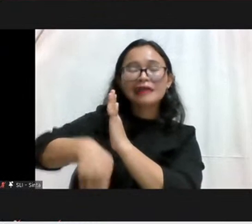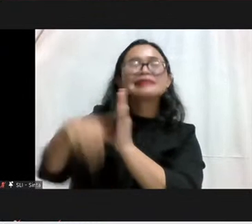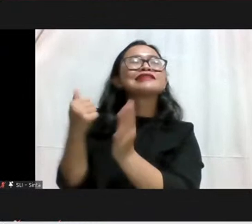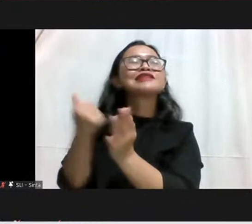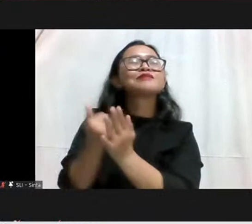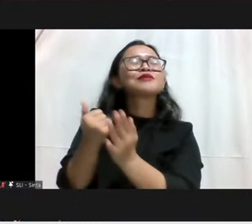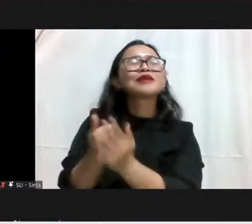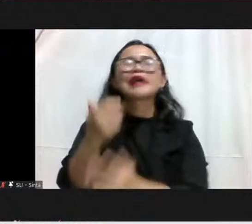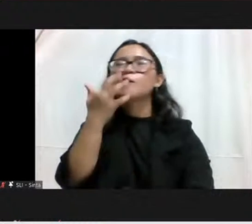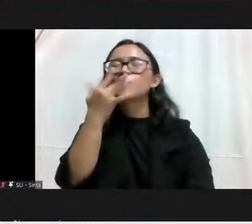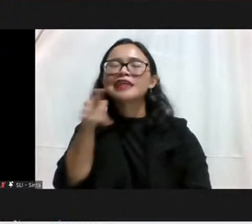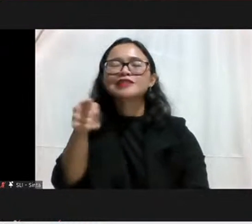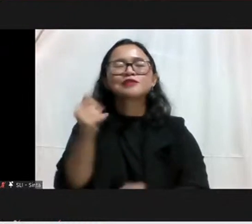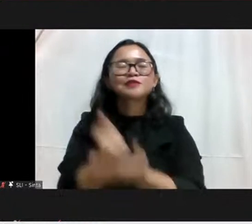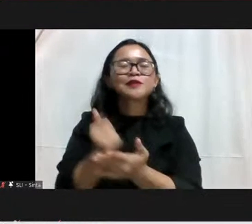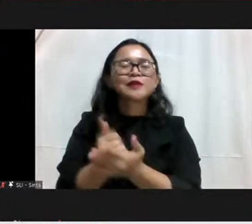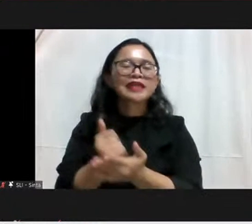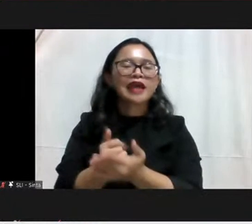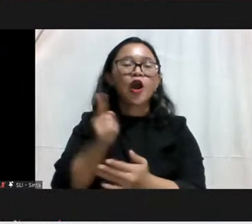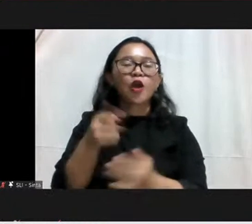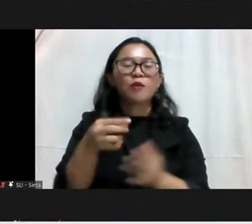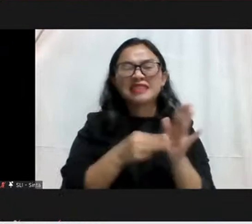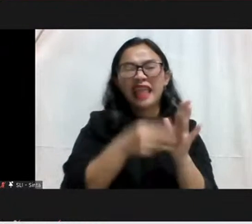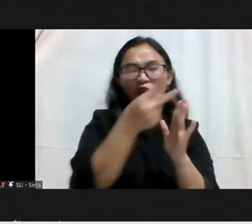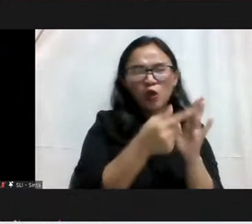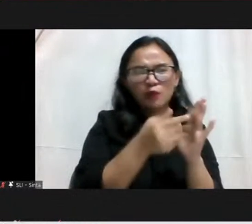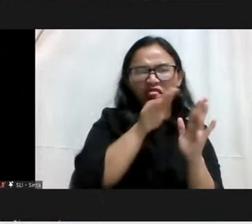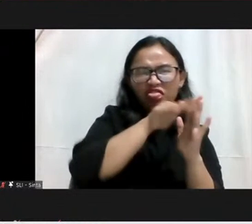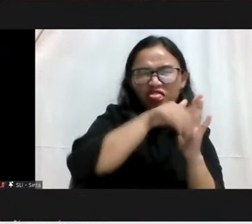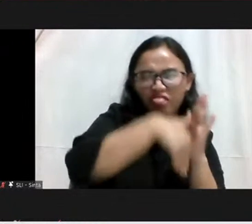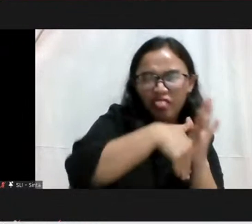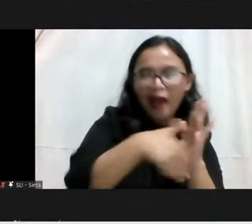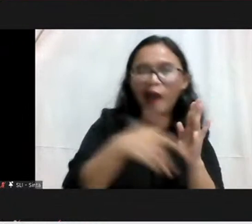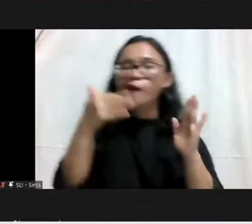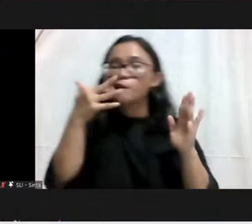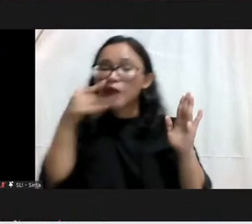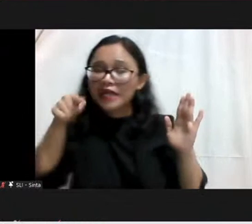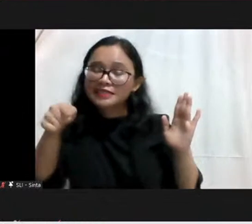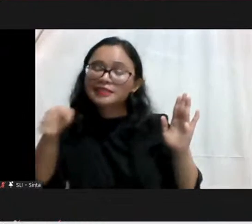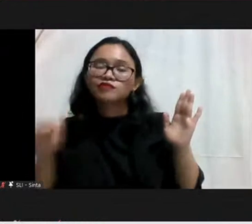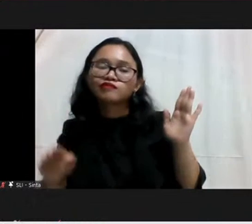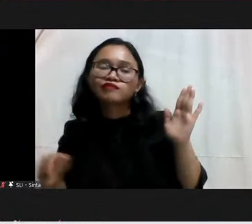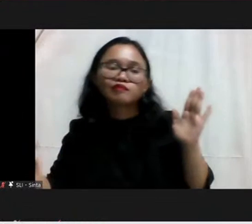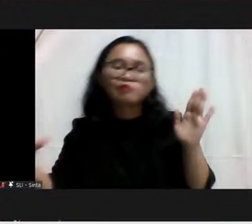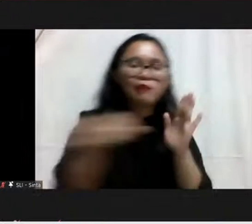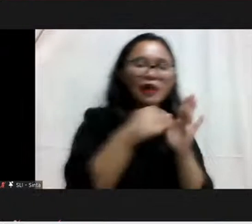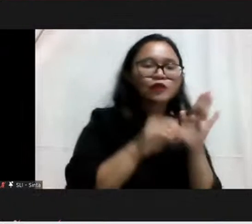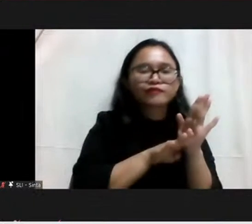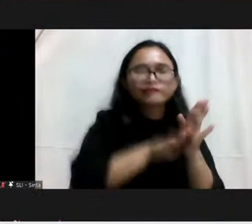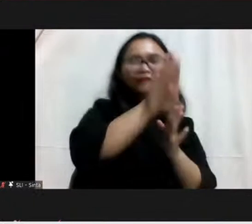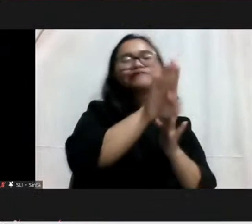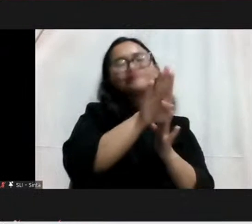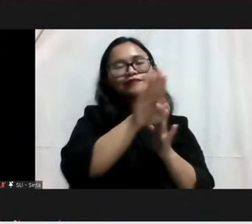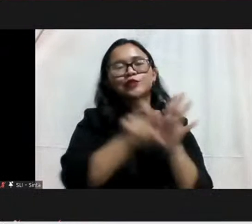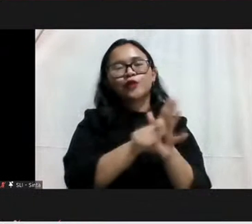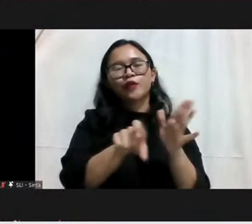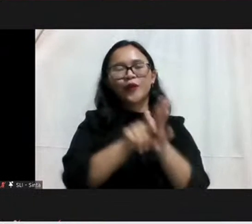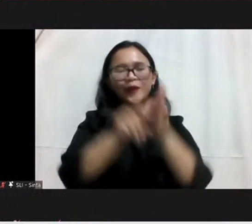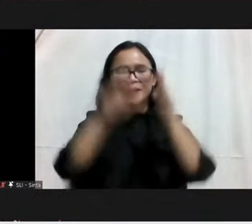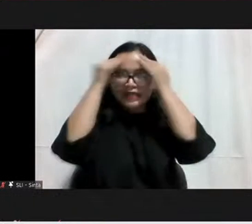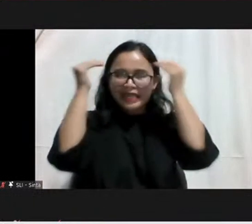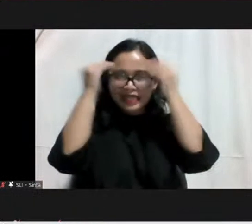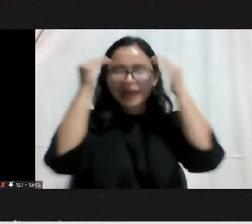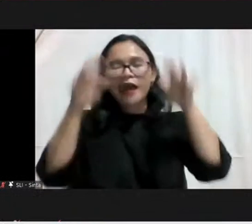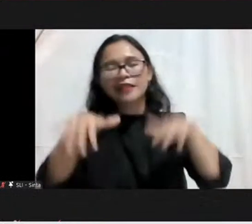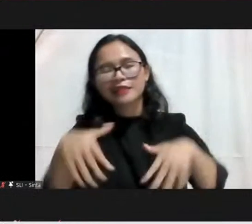indikator ekonomi makro pun sekarang yang yang paling resilien adal adalah sektor apa pertanian utamanya tanaman pangan